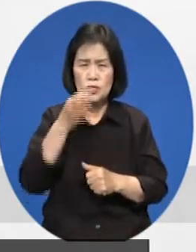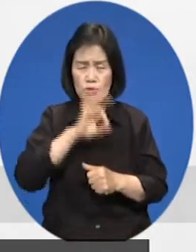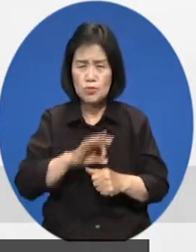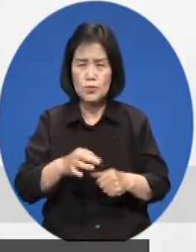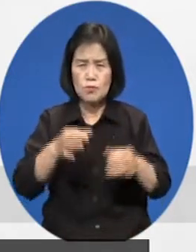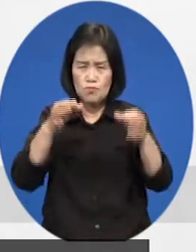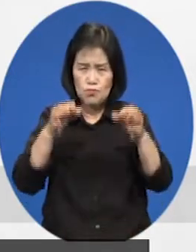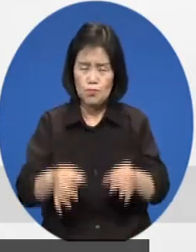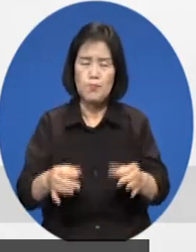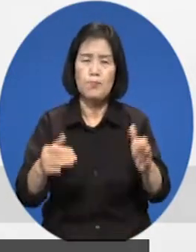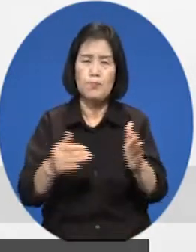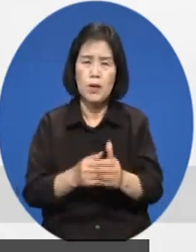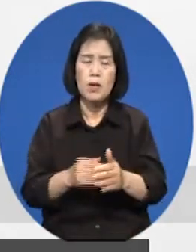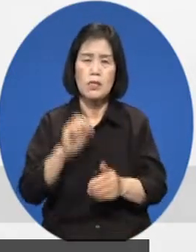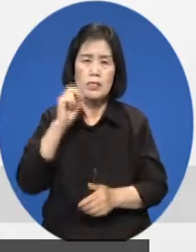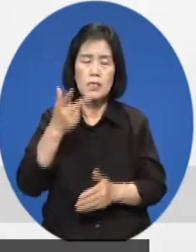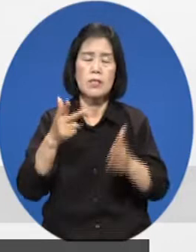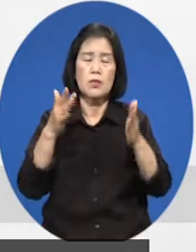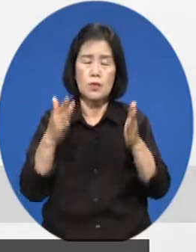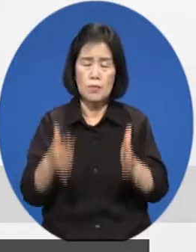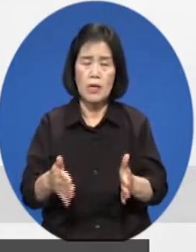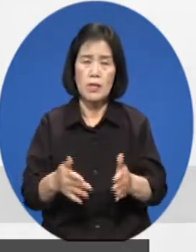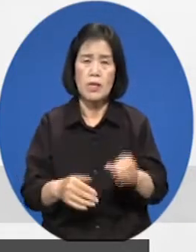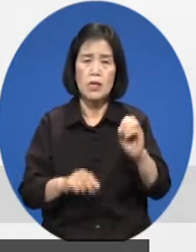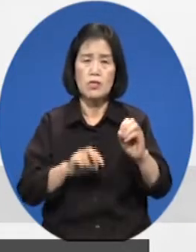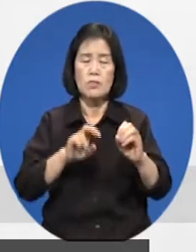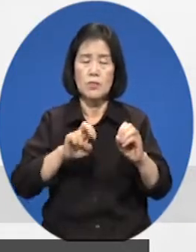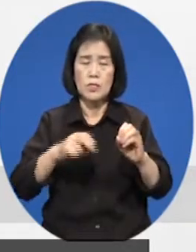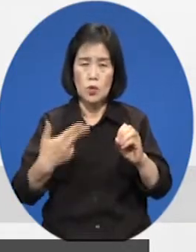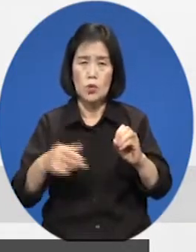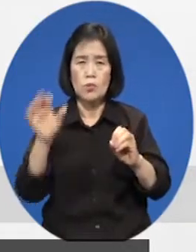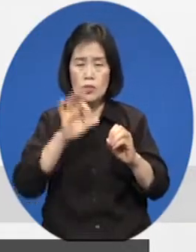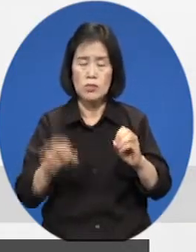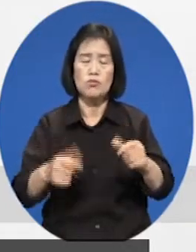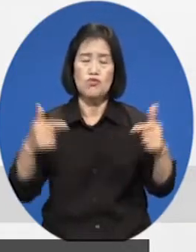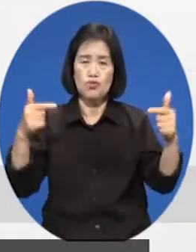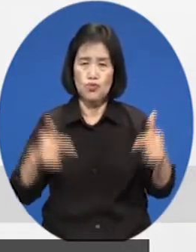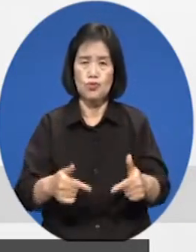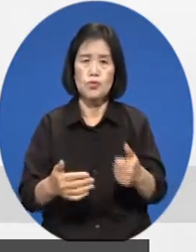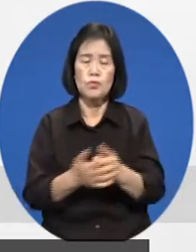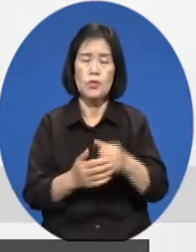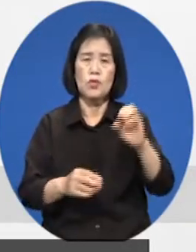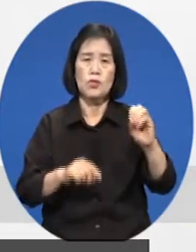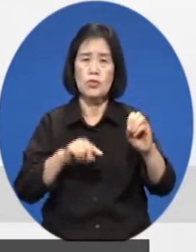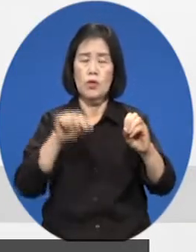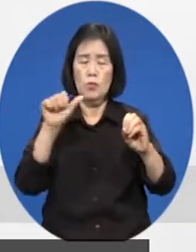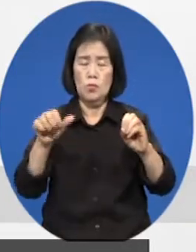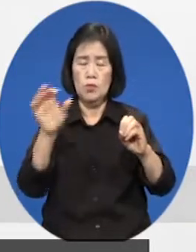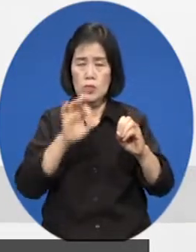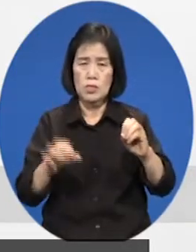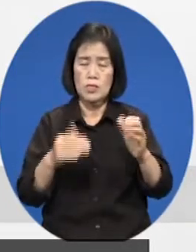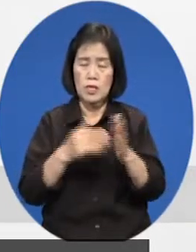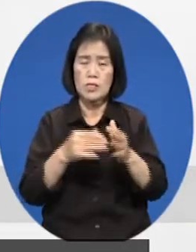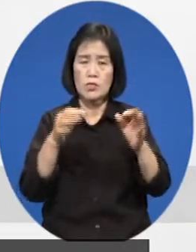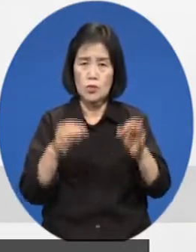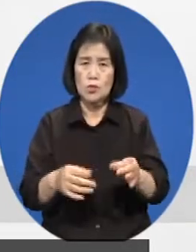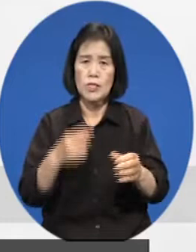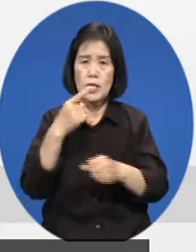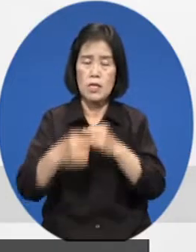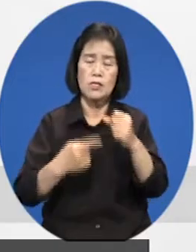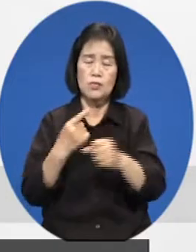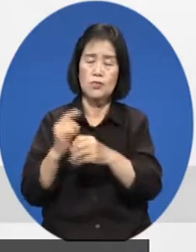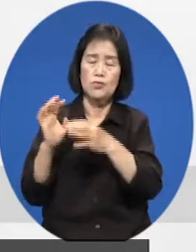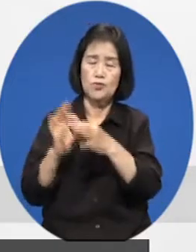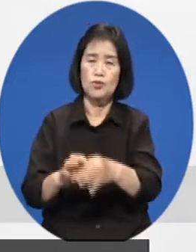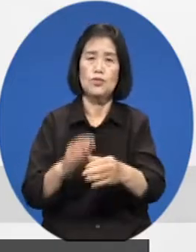기준금리를 낮췄습니다. 불과 7개월 만에 0.75%포인트를 낮춰서 0.5%까지 떨어졌고 이것을 지금 1년째